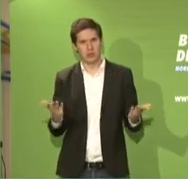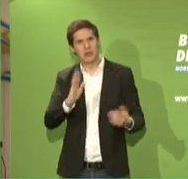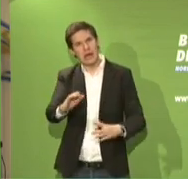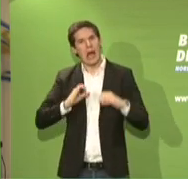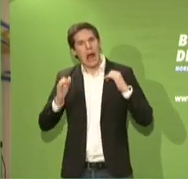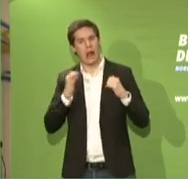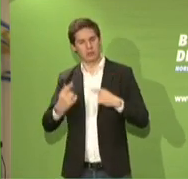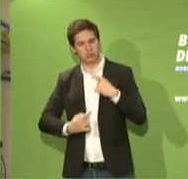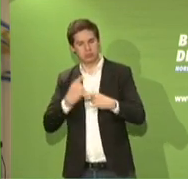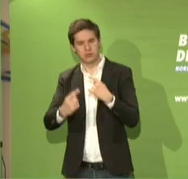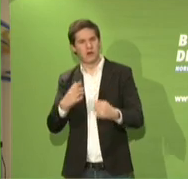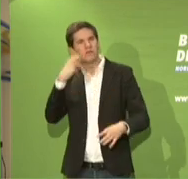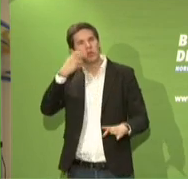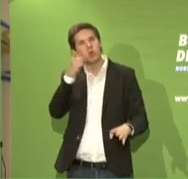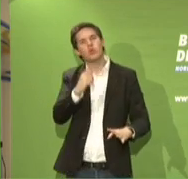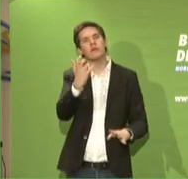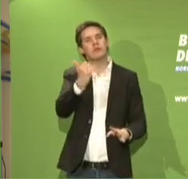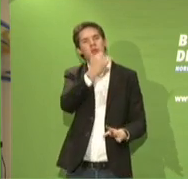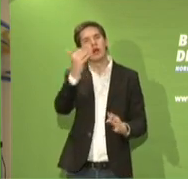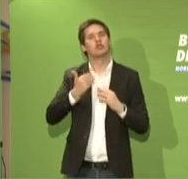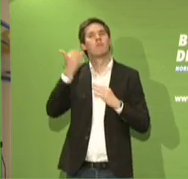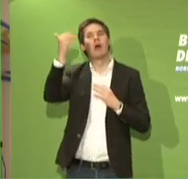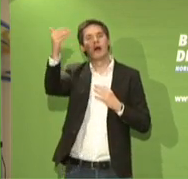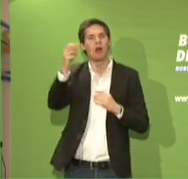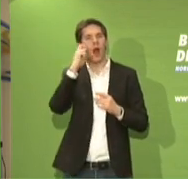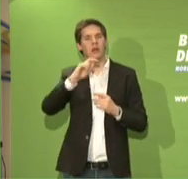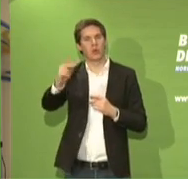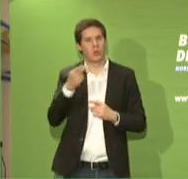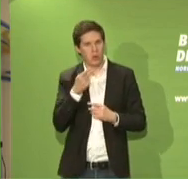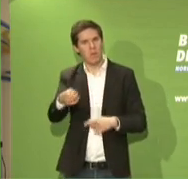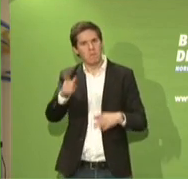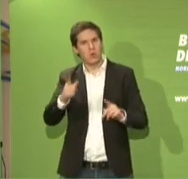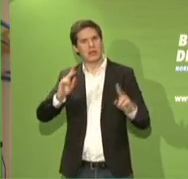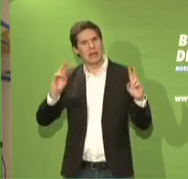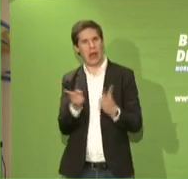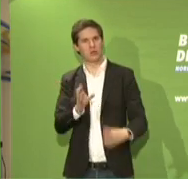gestalten, wenn sie dann irgendwann mal in 150 Jahren in unserem Alter sind. Aber